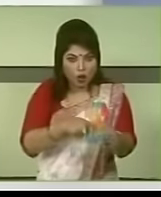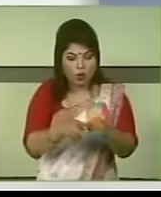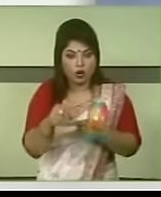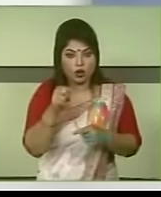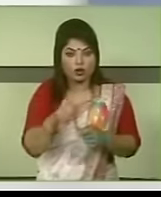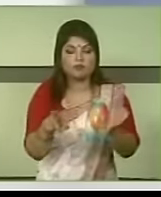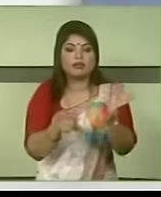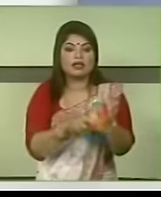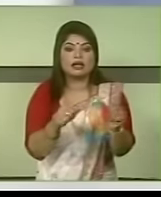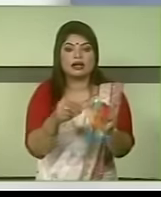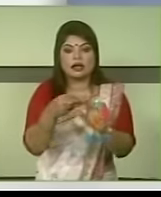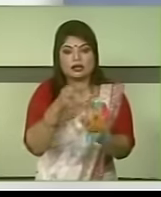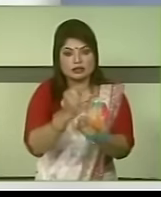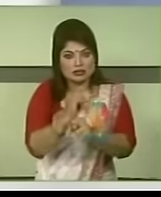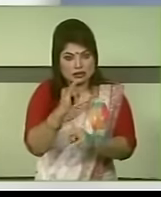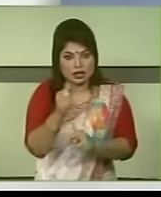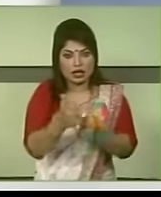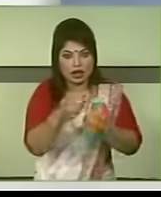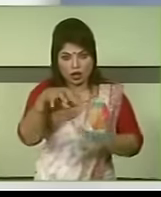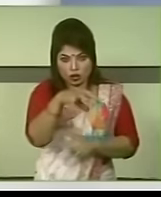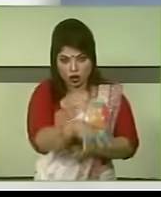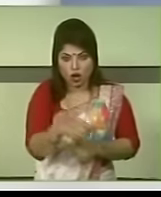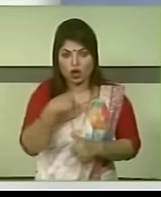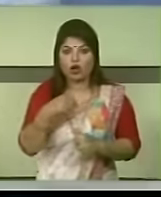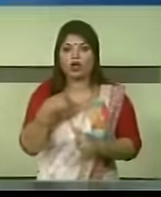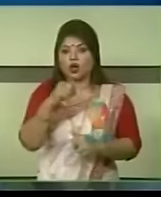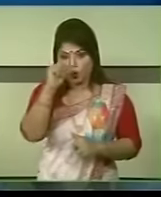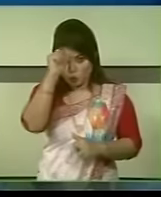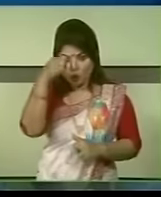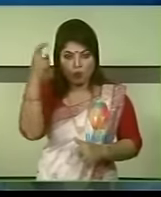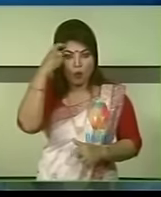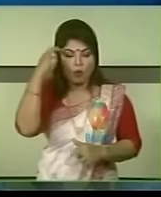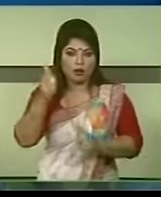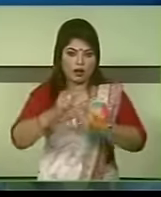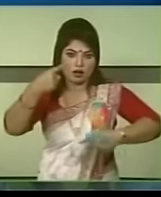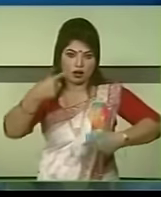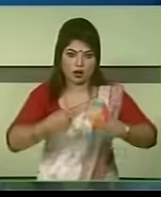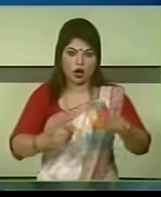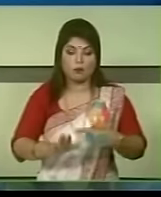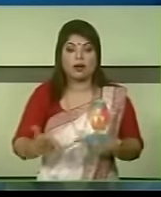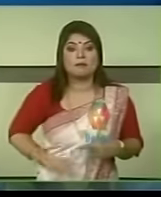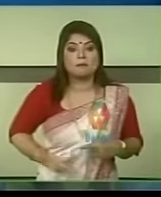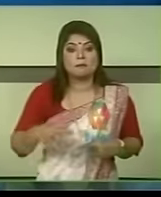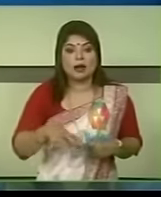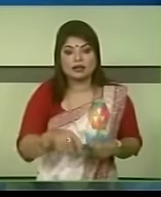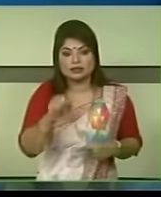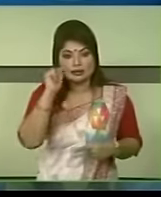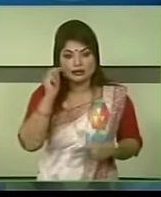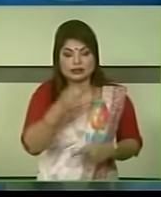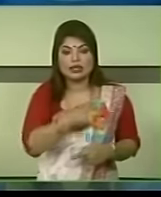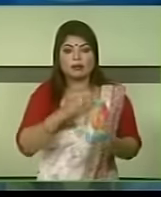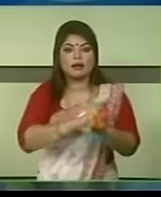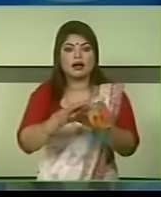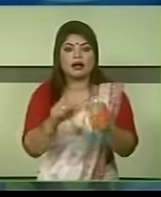ম্যাচে রাইজিং পুনে সুপার জায়ান্টস মোকাবেলা করবে মুম্বাই ইন্ডিয়ান্সের। এদিকে বাংলাদেশের অলরাউন্ডার সাকিব আল হাসান